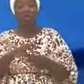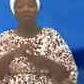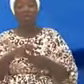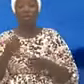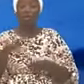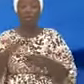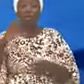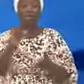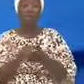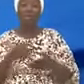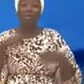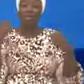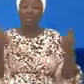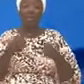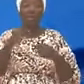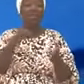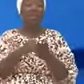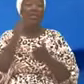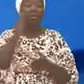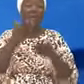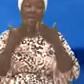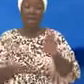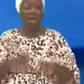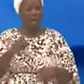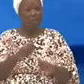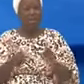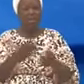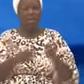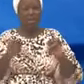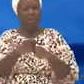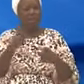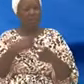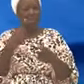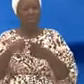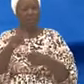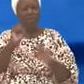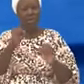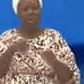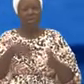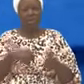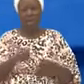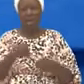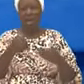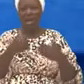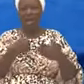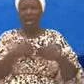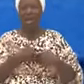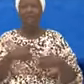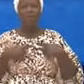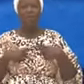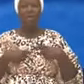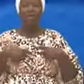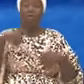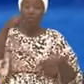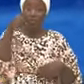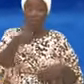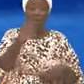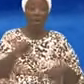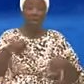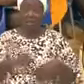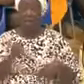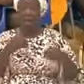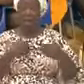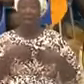celle qui mourra même je peux toujours avoir la vie tu peux toujours